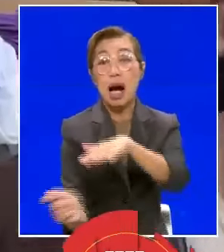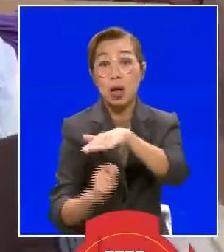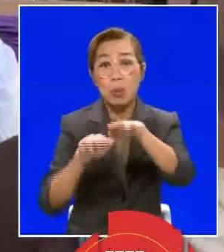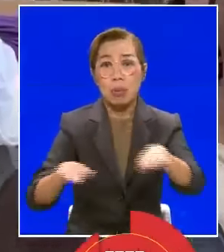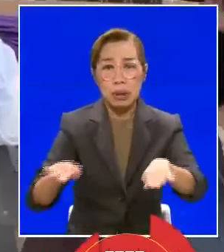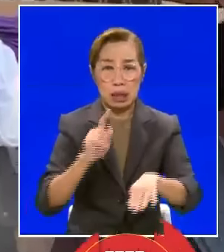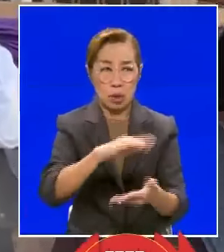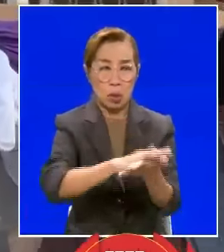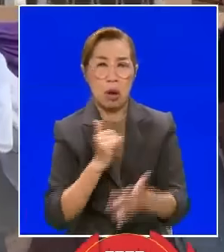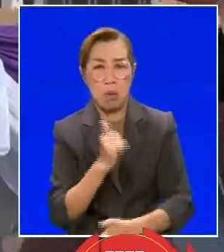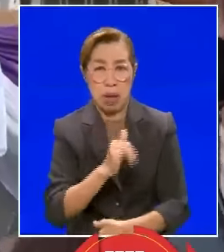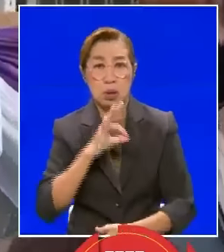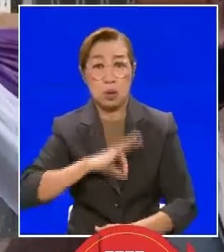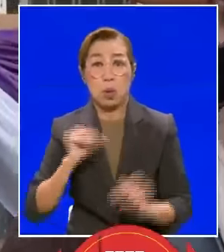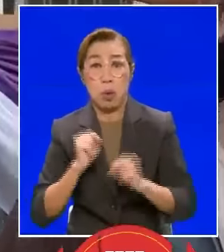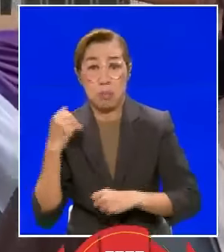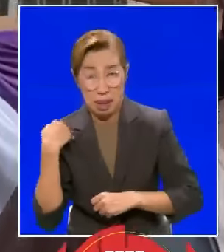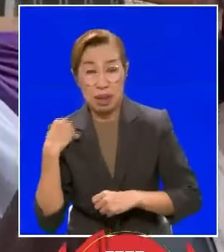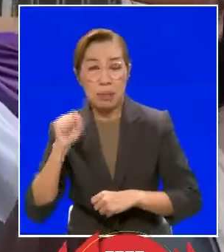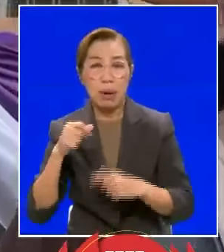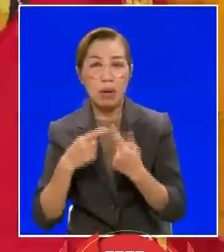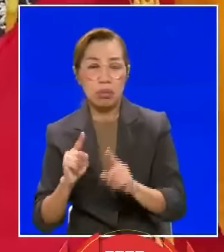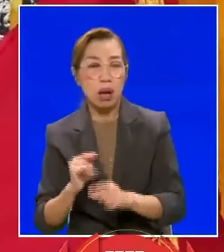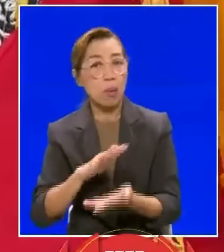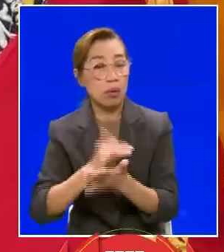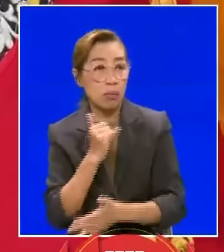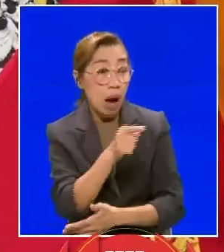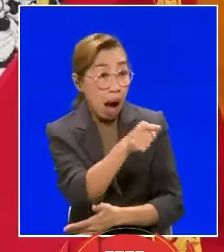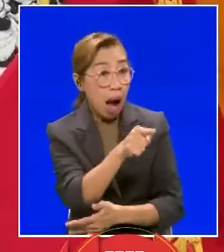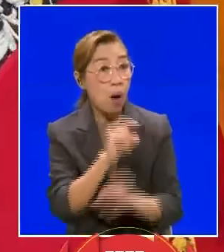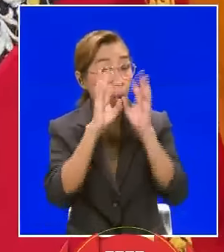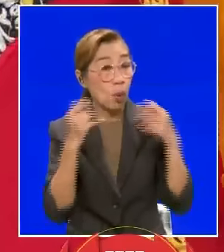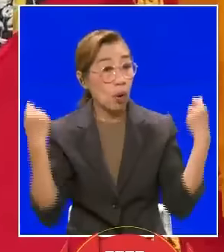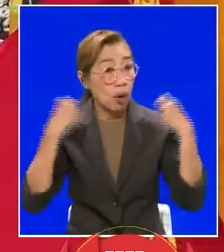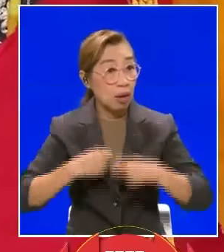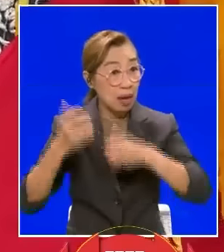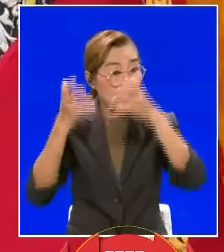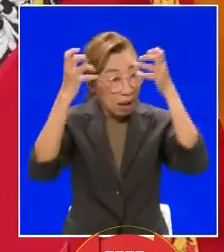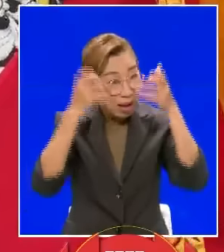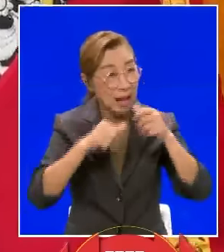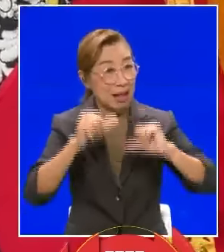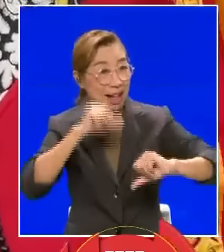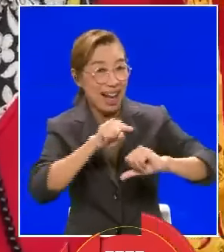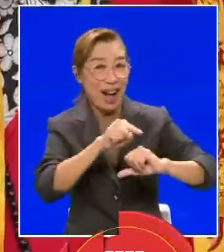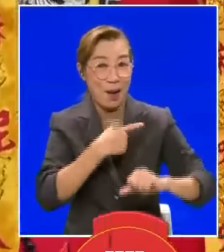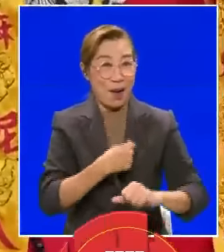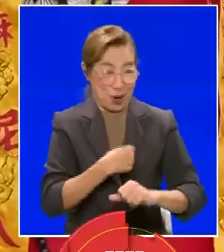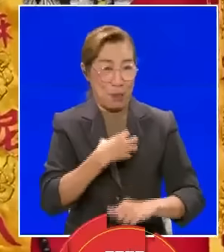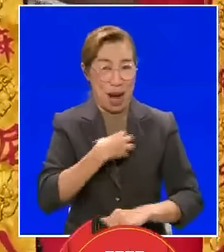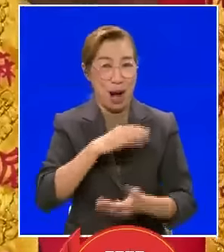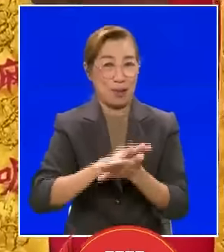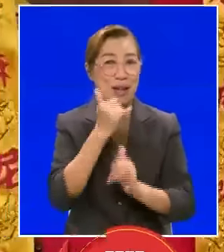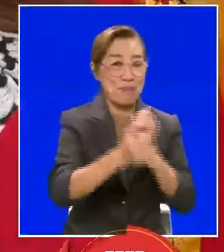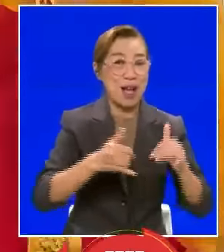ลัวพอมาเห็นครูแต่งกายเป็นชุดตัวละครตัวที่ตัวเองชอบเนี่ยก็ยิ้มสนุกไม่ร้องชอบมาโรงเรียนนะครับก็บอกได้ผ